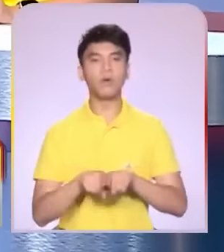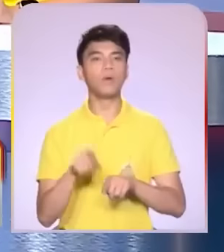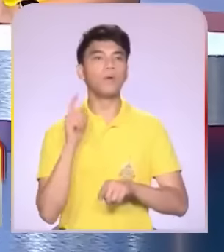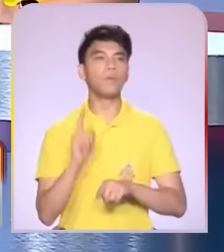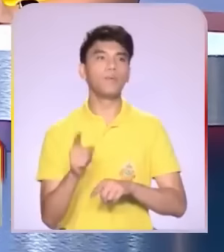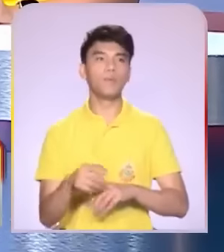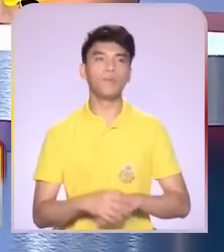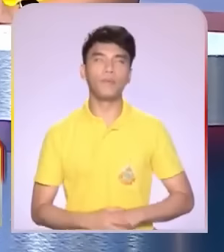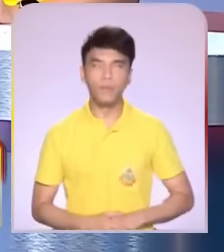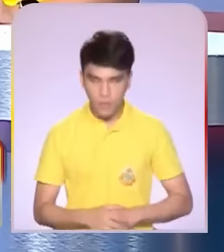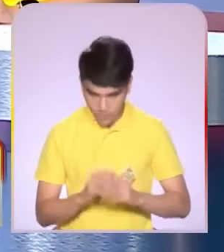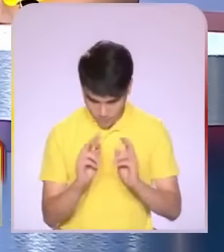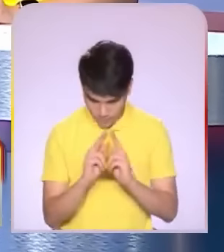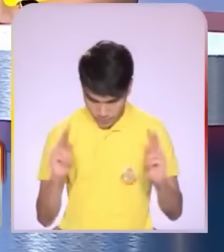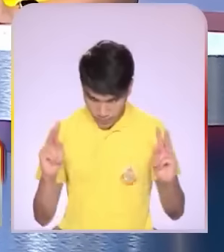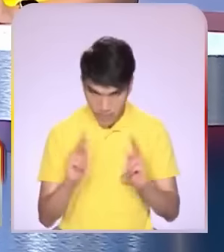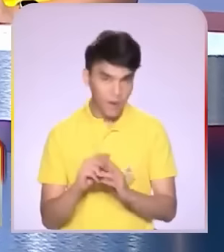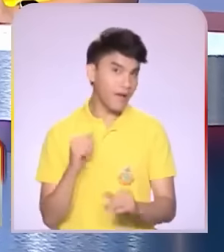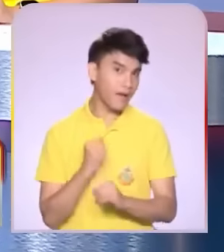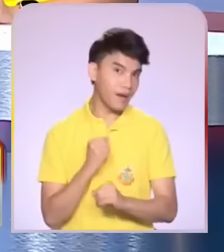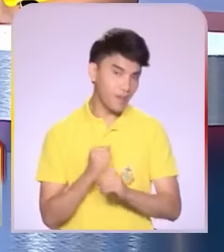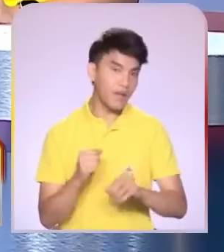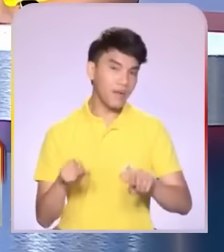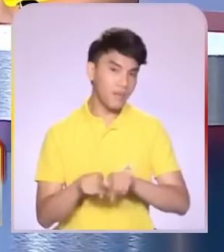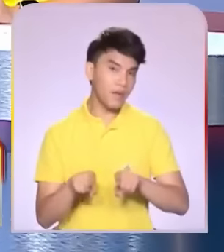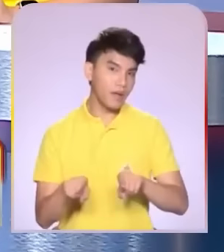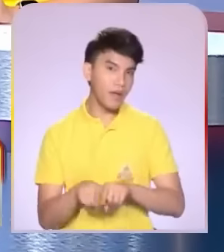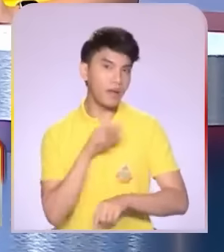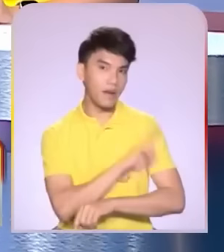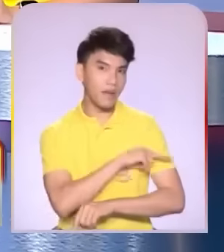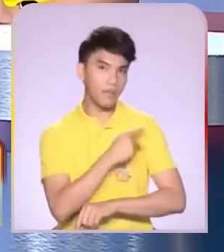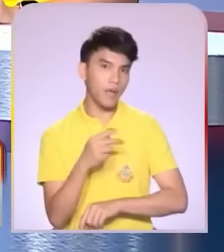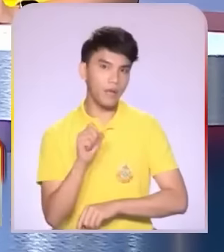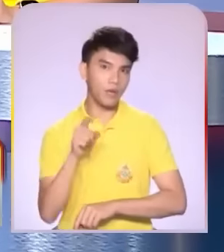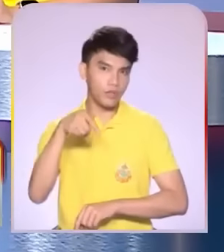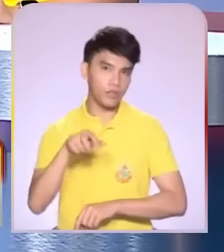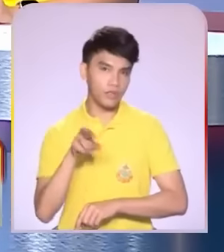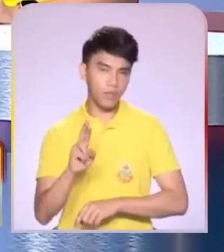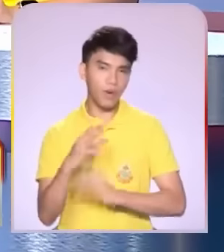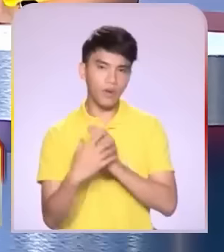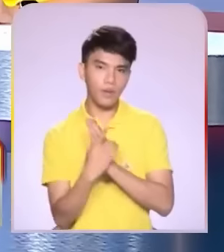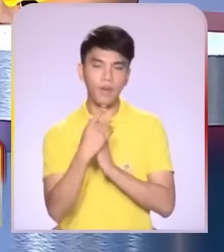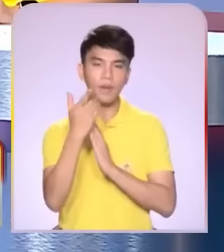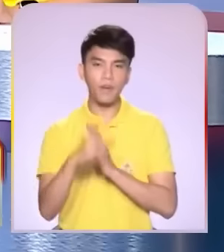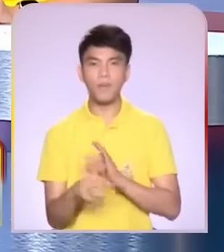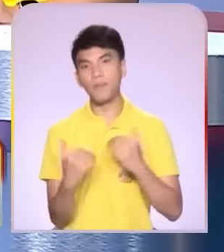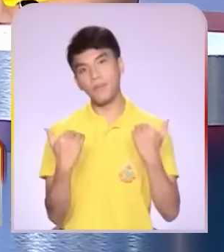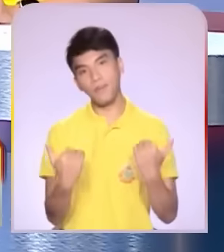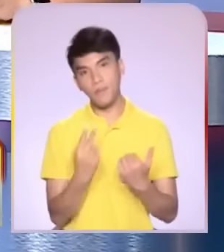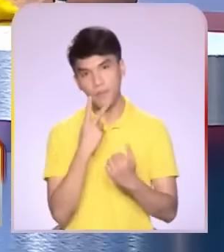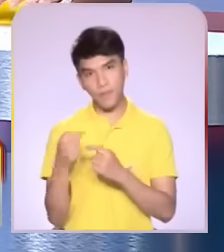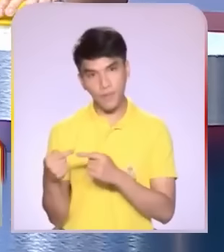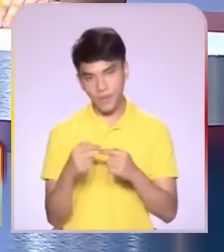ายเป็นว่ามีส่วนอยู่ในกรรมาธิการด้วยที่มีคุณหมอทศพรแล้ววันนั้นคุณหมอทศพรก็โฟนอินเข้ามาในรายการสัปดาห์นึงแล้วนะครับยังไงเดี๋ยวต